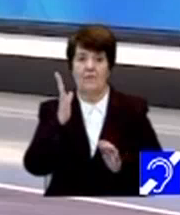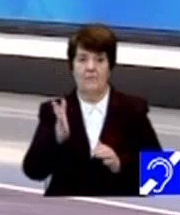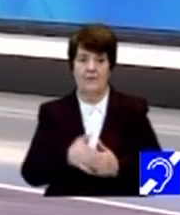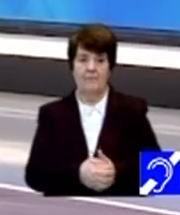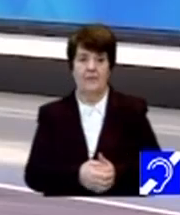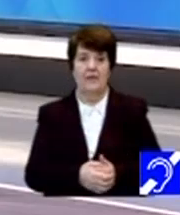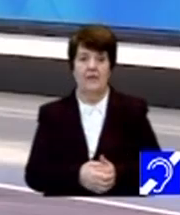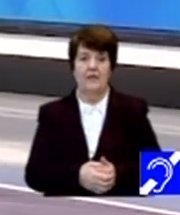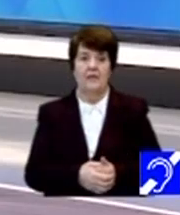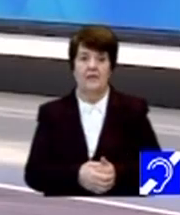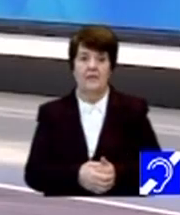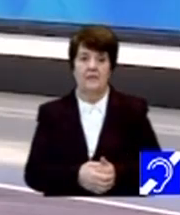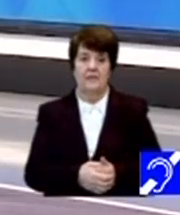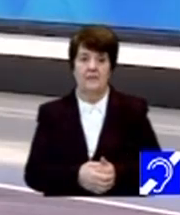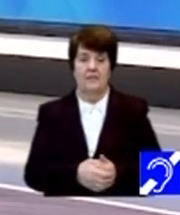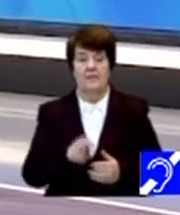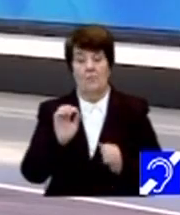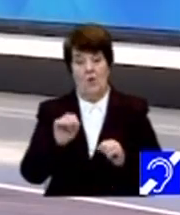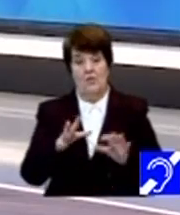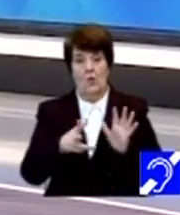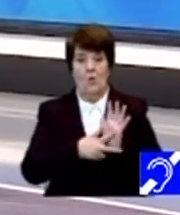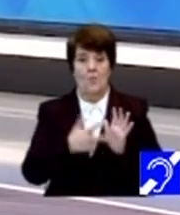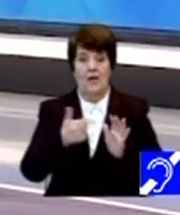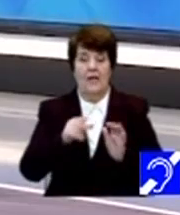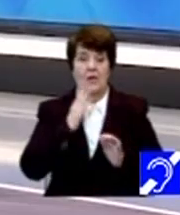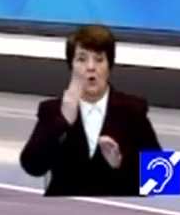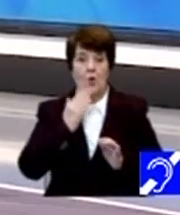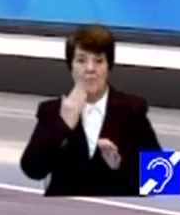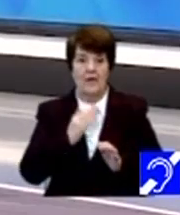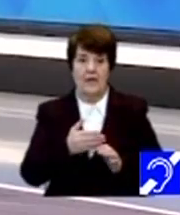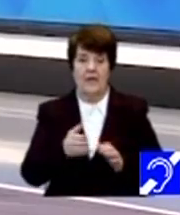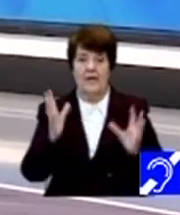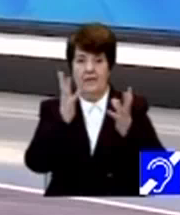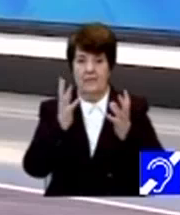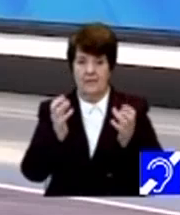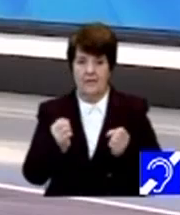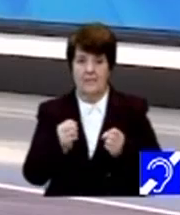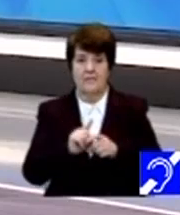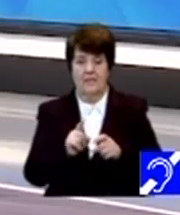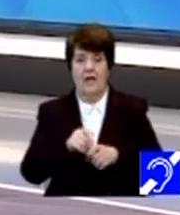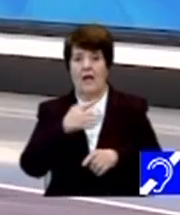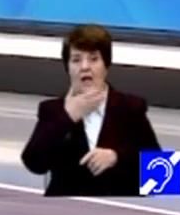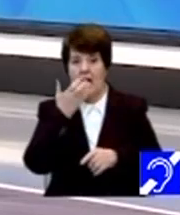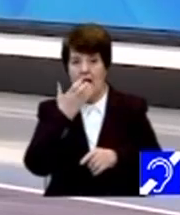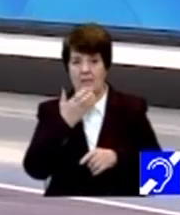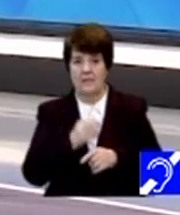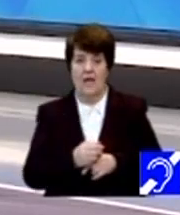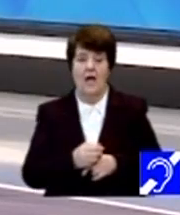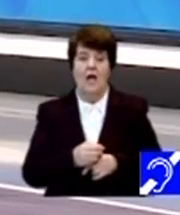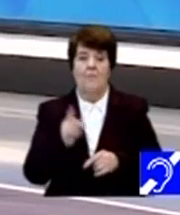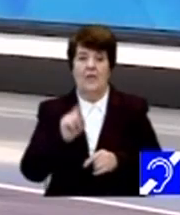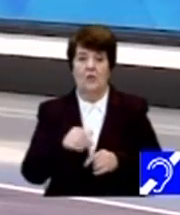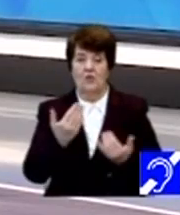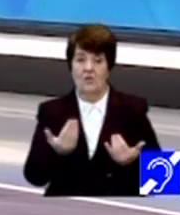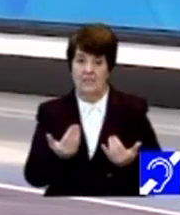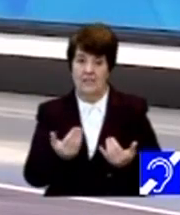mercurul din termometre, va urca până la 7, poate 8 grade. În România, vremea se va menține închisă, dar și cu mult mai caldă decât în